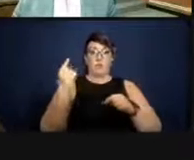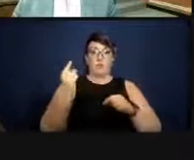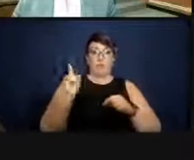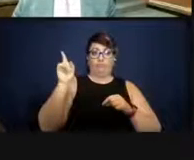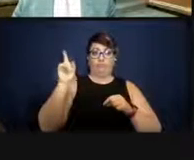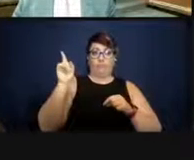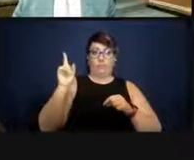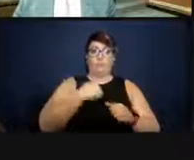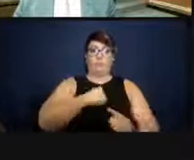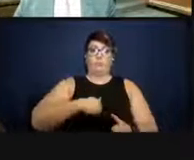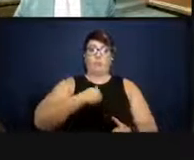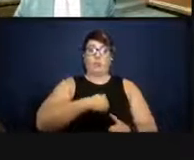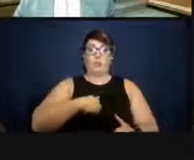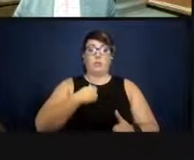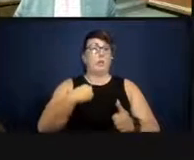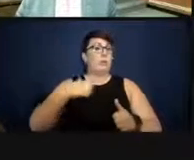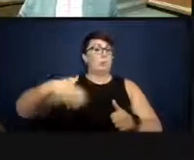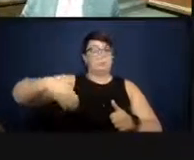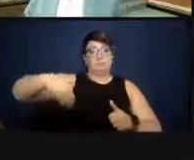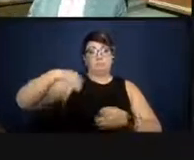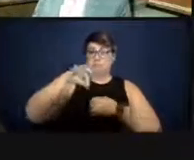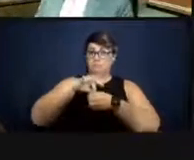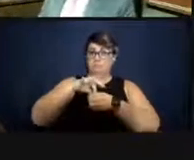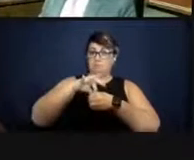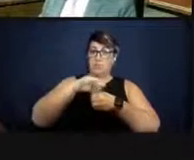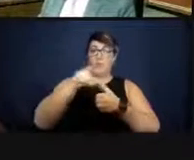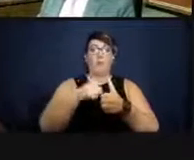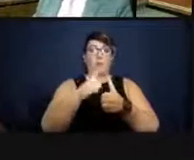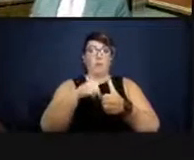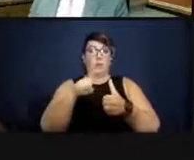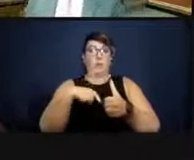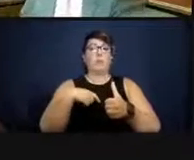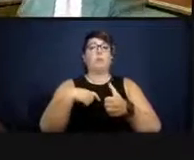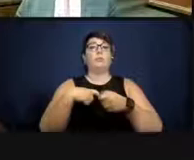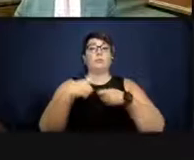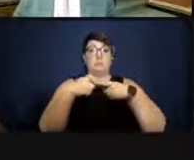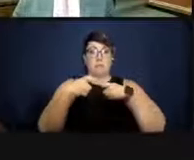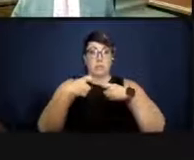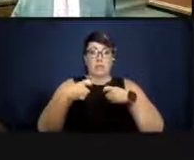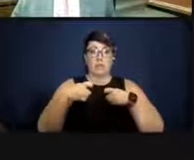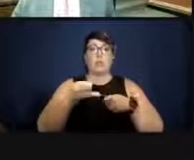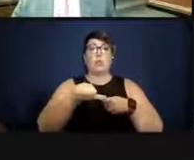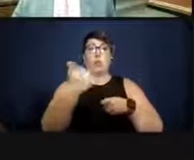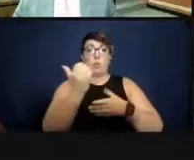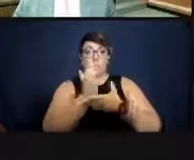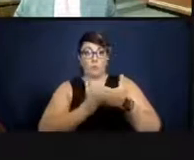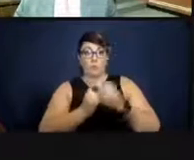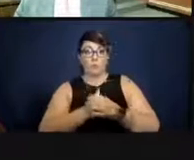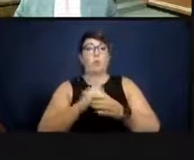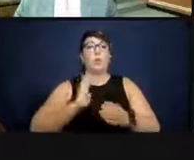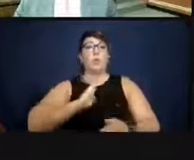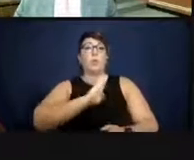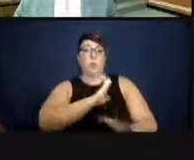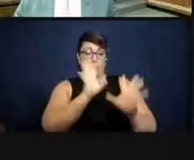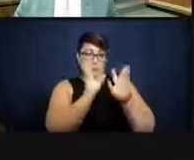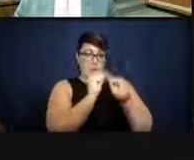حسناً، أعتذر، يتوجب علي أن أعيد النظر بالأمور التي حدثت في الأعلى.